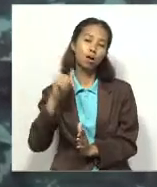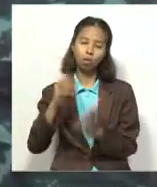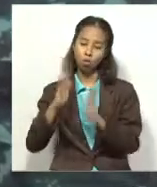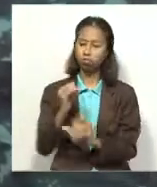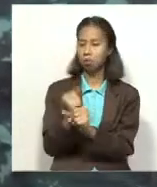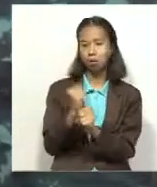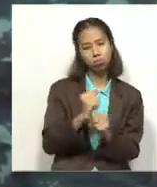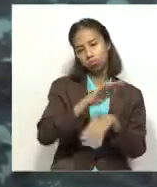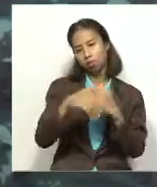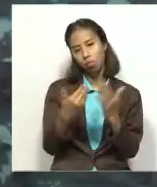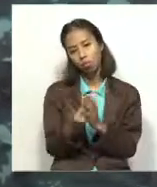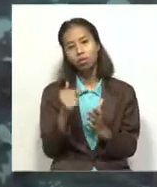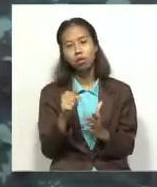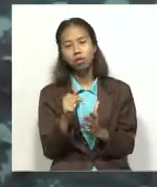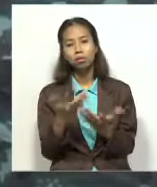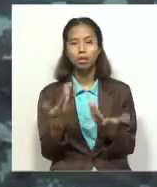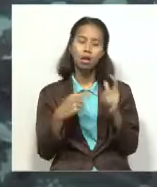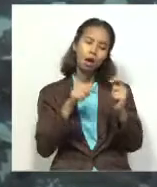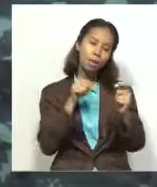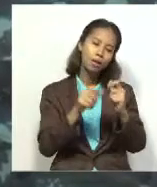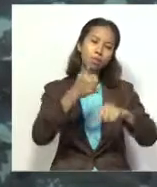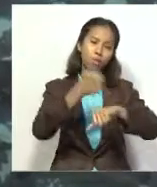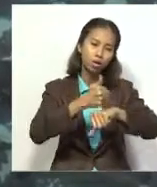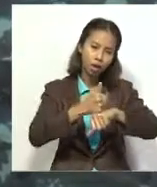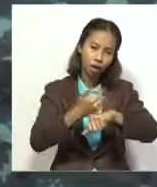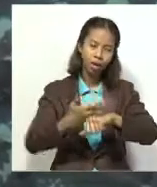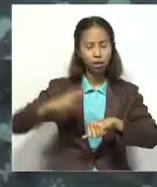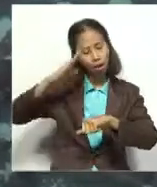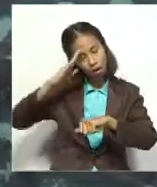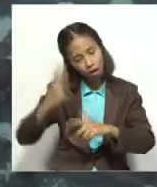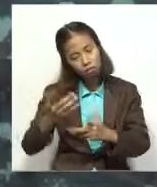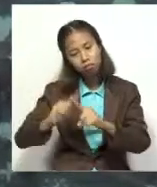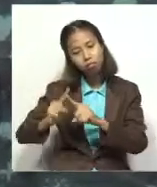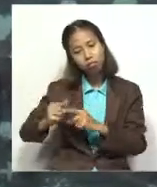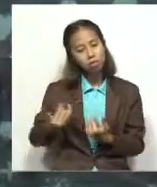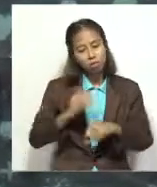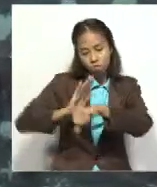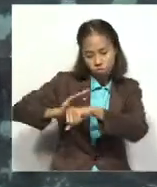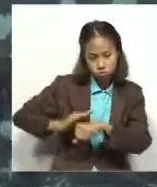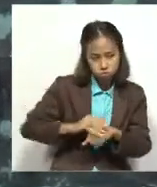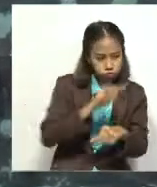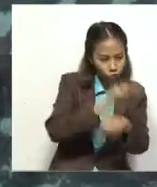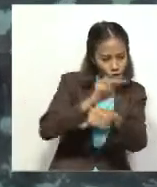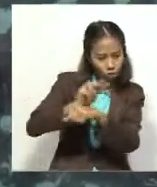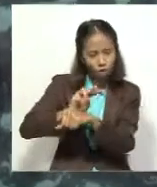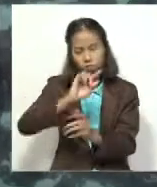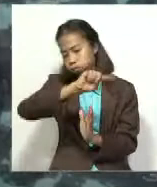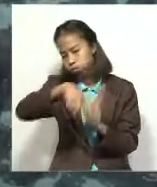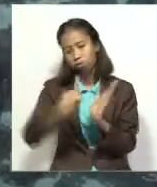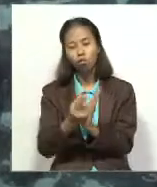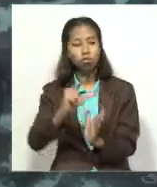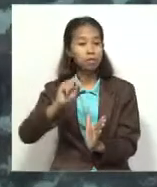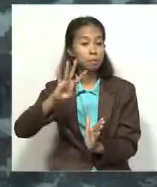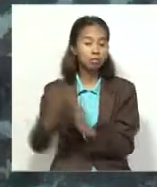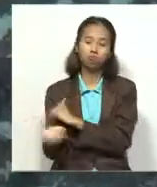ายไม่ว่าจะเป็นท่านในอำเภอนะครับไม่ว่าจะเป็นฝ่ายความมั่นคงที่อยู่ในพื้นที่นะครับได้กำชับกันเฝ้าตลอดเวลา24ชั่วโมงก็จะเห็นว่า